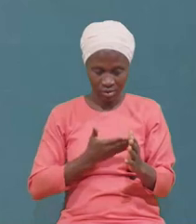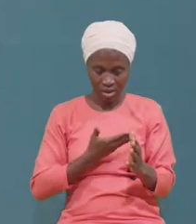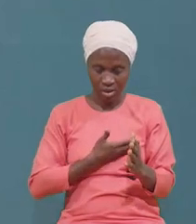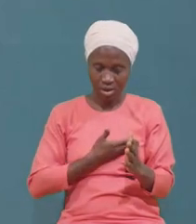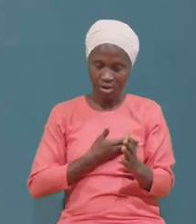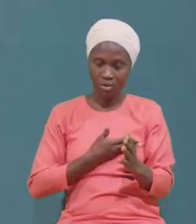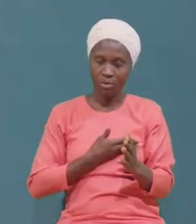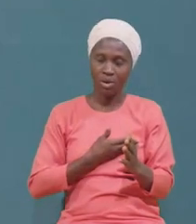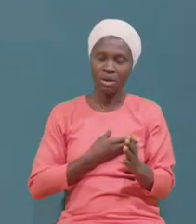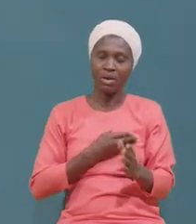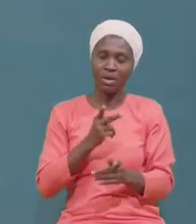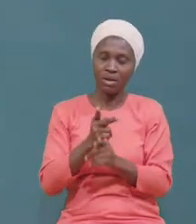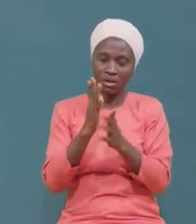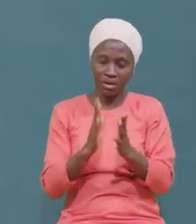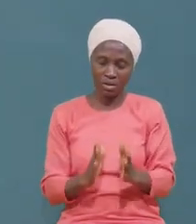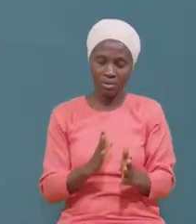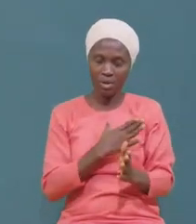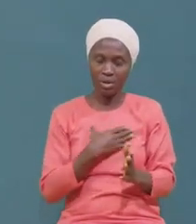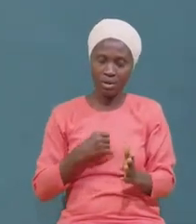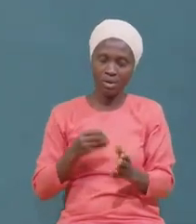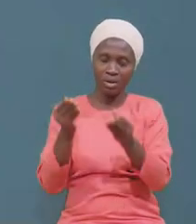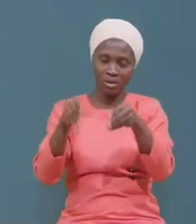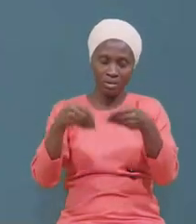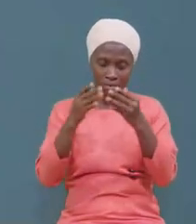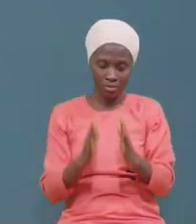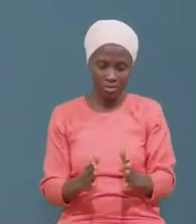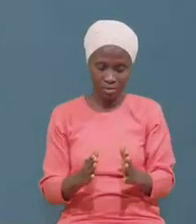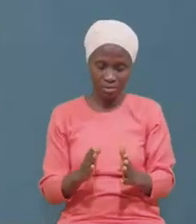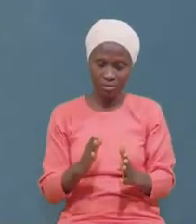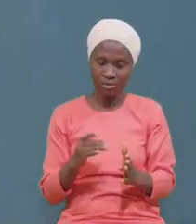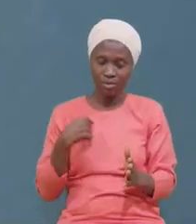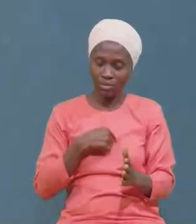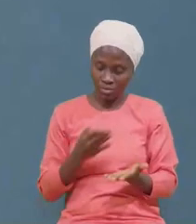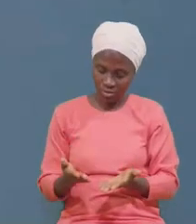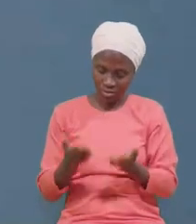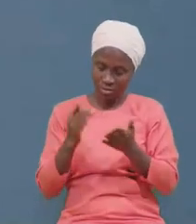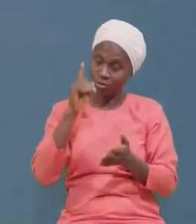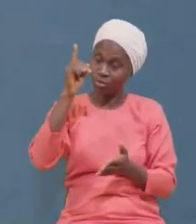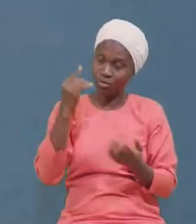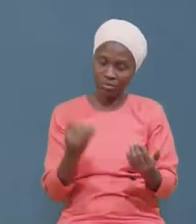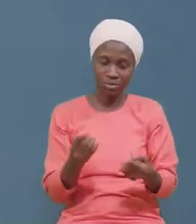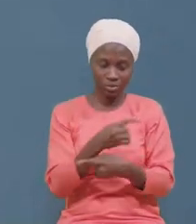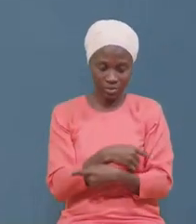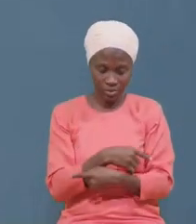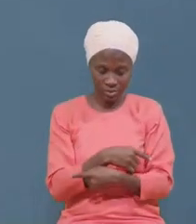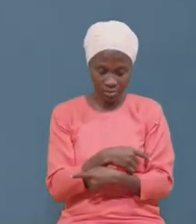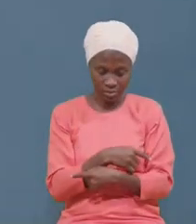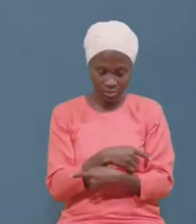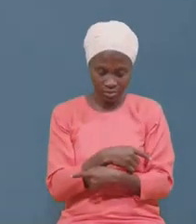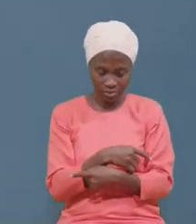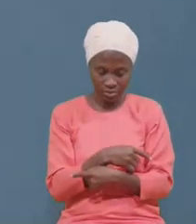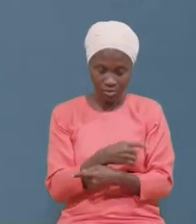and sustainer, maaku sarfara chesi sthiraparuchuvada. We exalt you today. Ee roju mimmunu hechistunnamu.